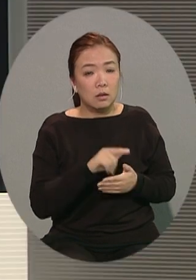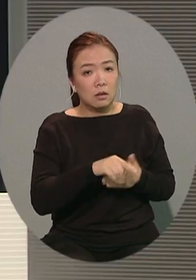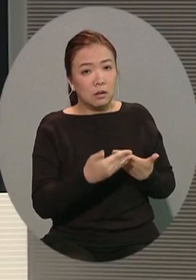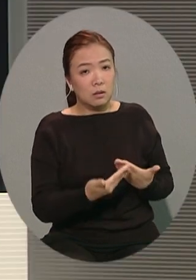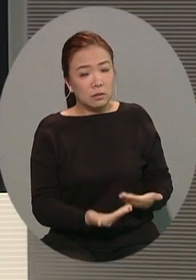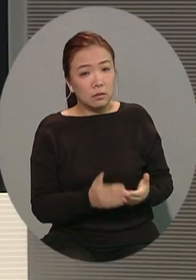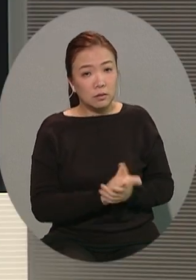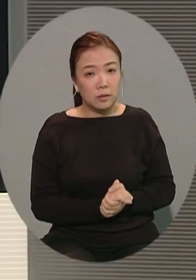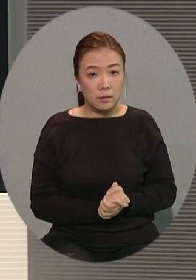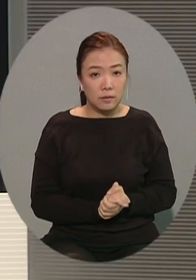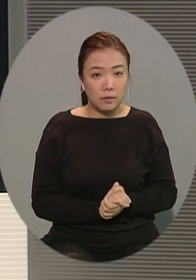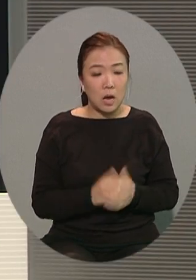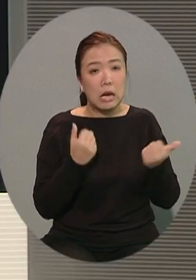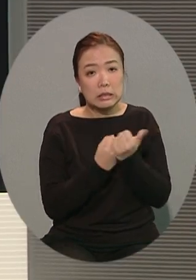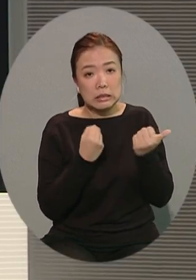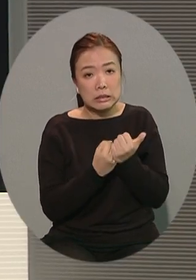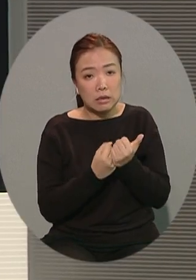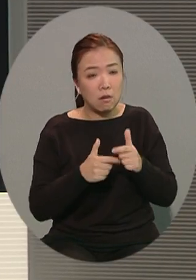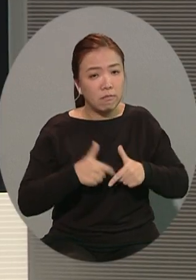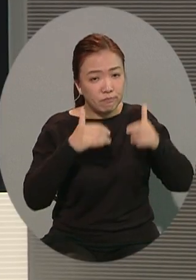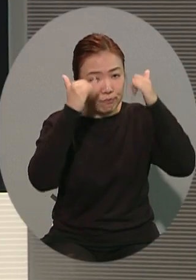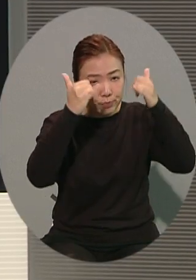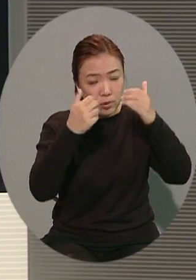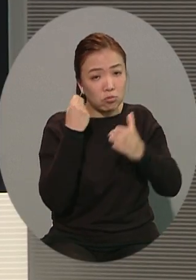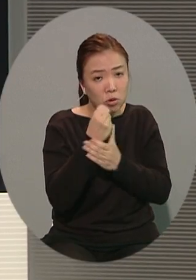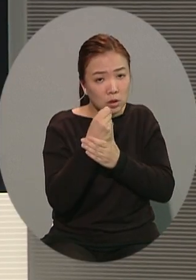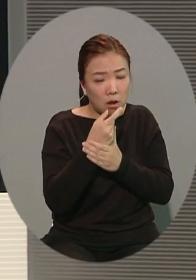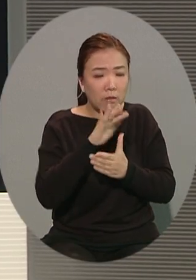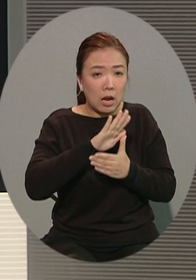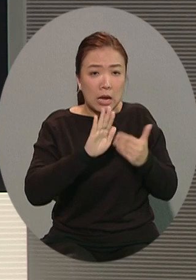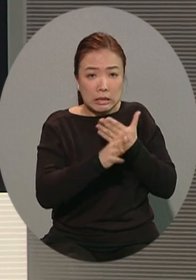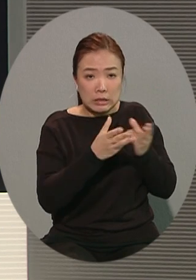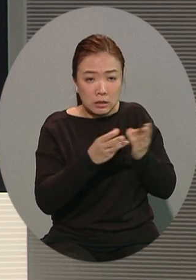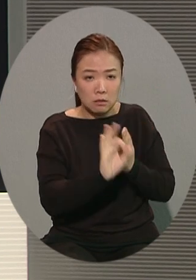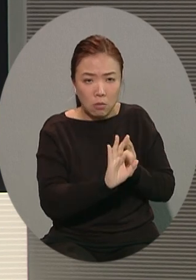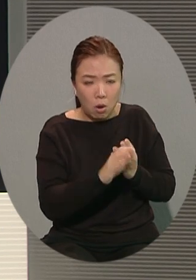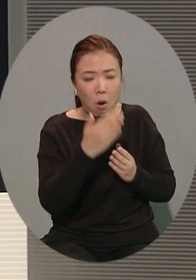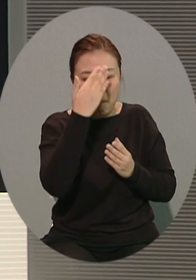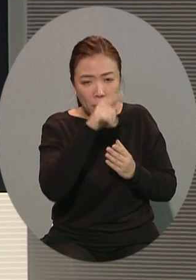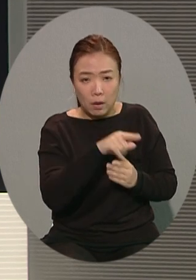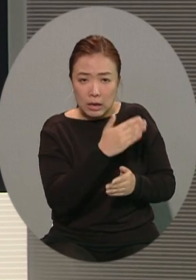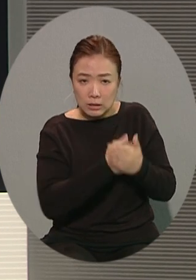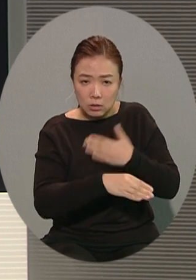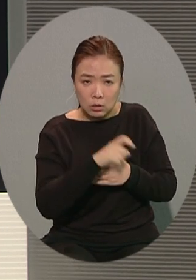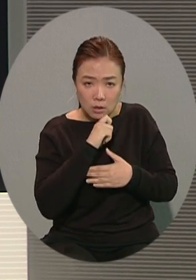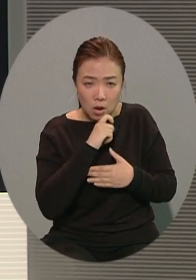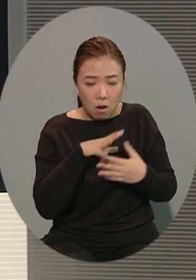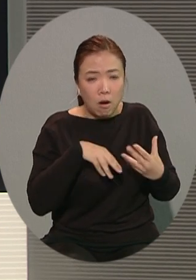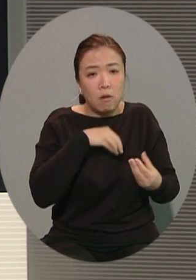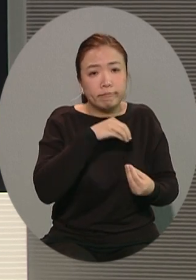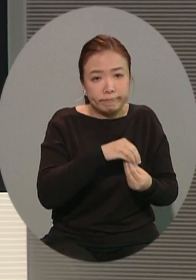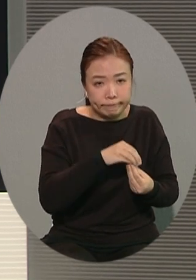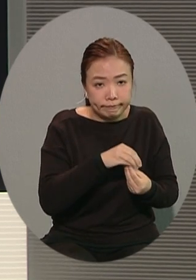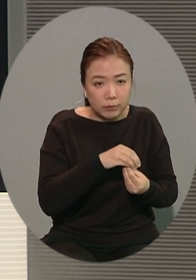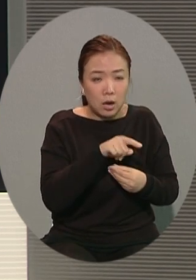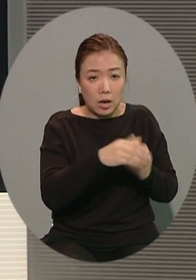嚇支持勇武抗爭，但係唔喺前線。我明白，因為你都受咗傷，我感到好心痛、好同情。 多謝我。 你唔係